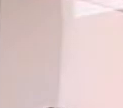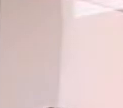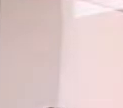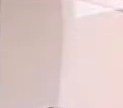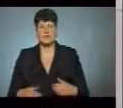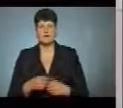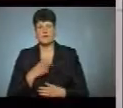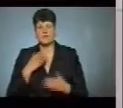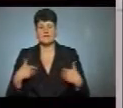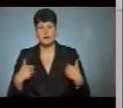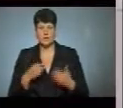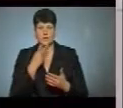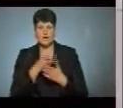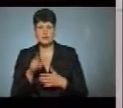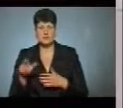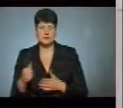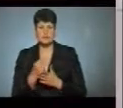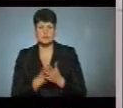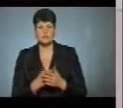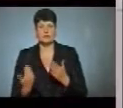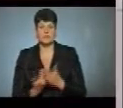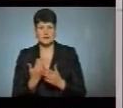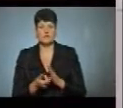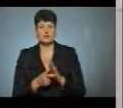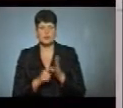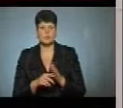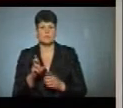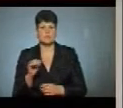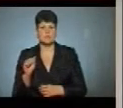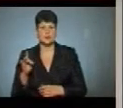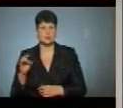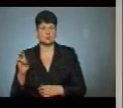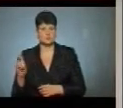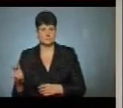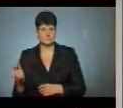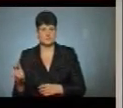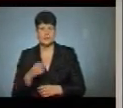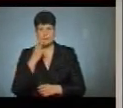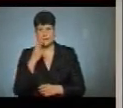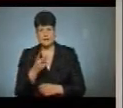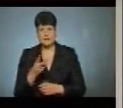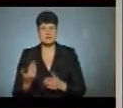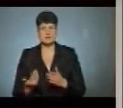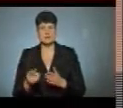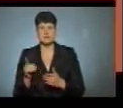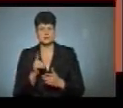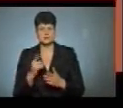Вітаю глядачів телеканалу ЮА Тернопіль. В ефірі новини у студії Богдана Сарабун. Дивіться у